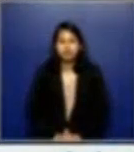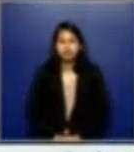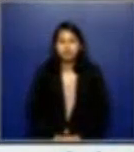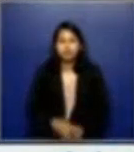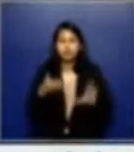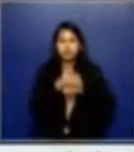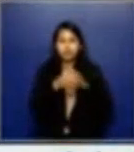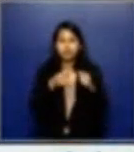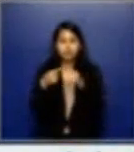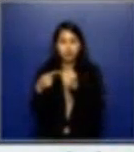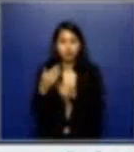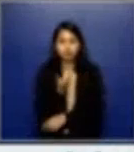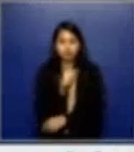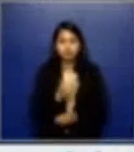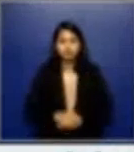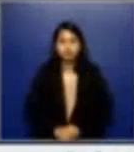ขอสไลด์ต่อไปครับ